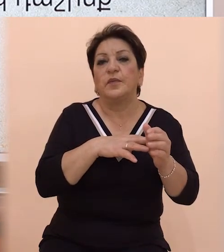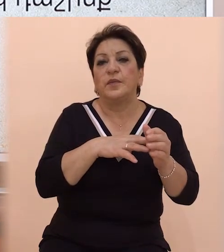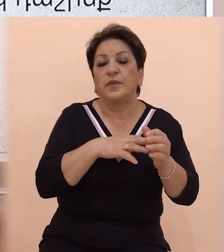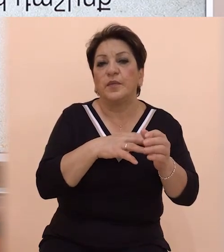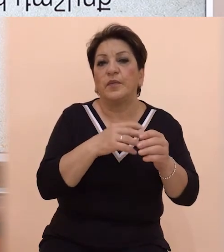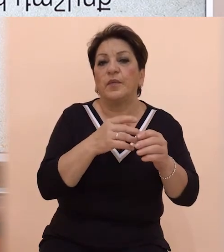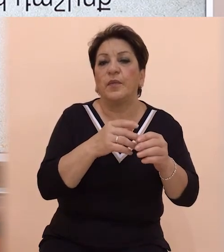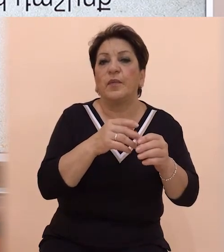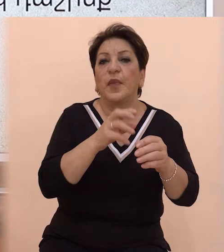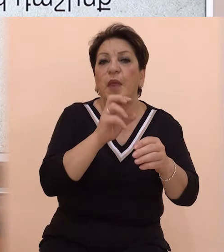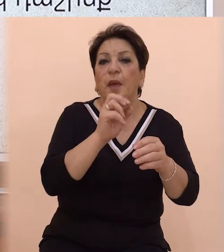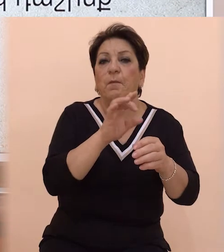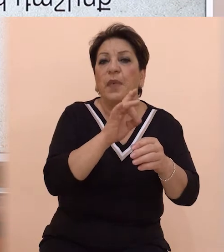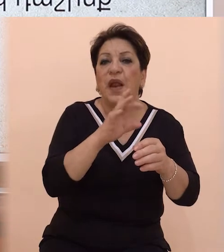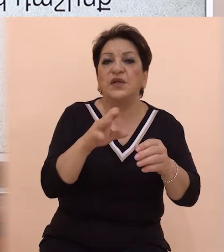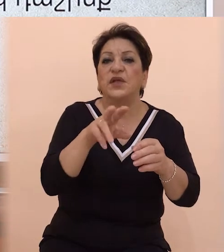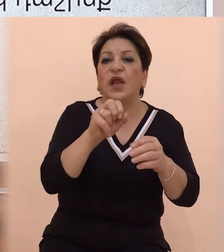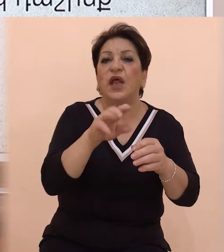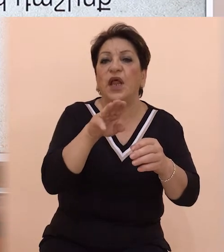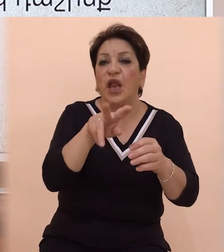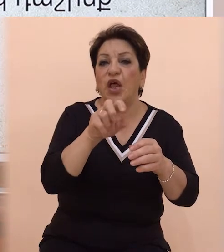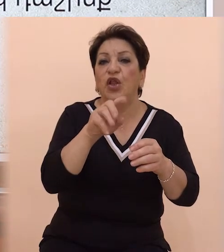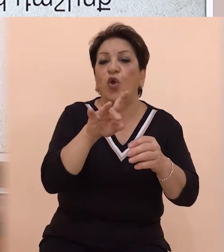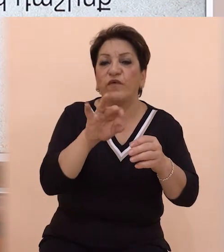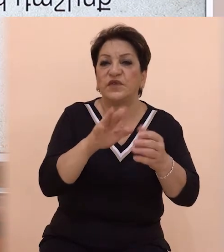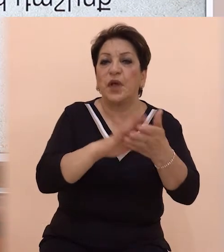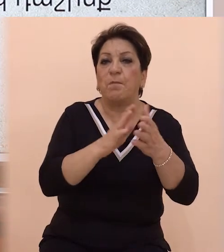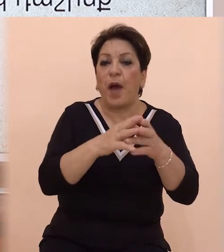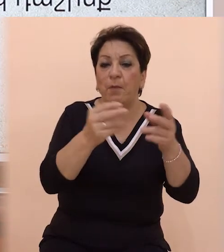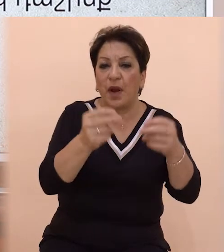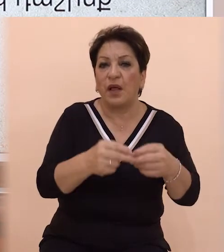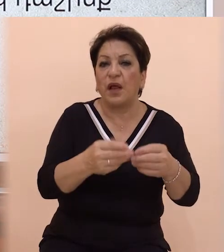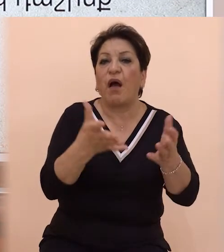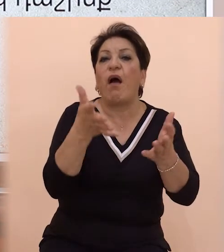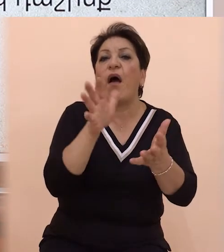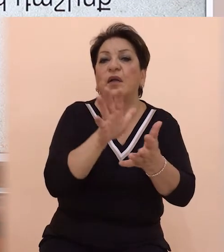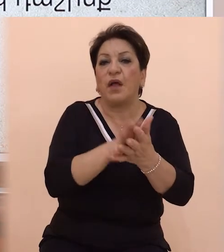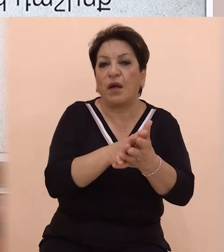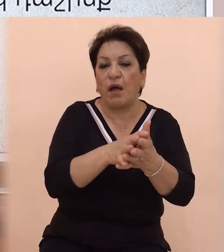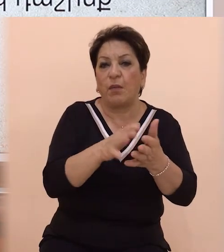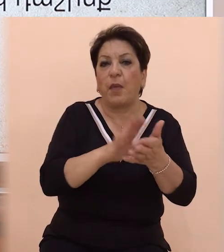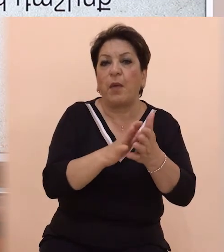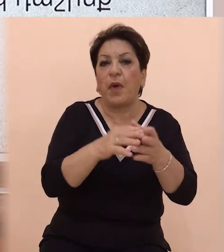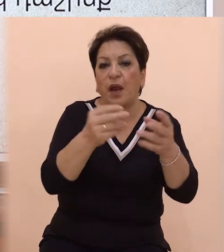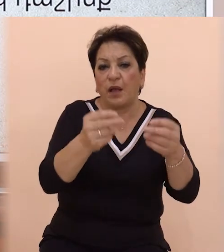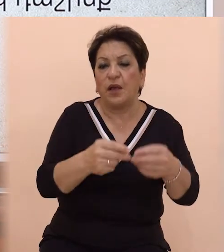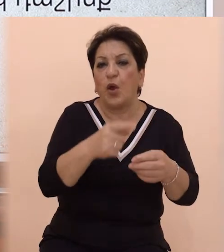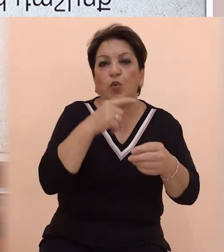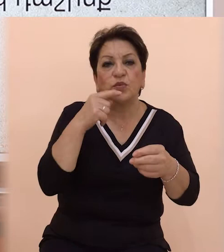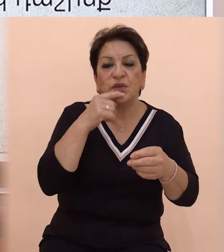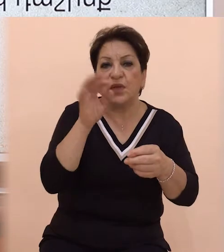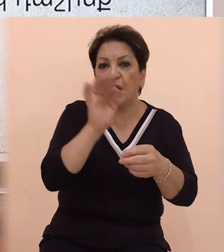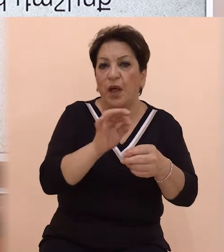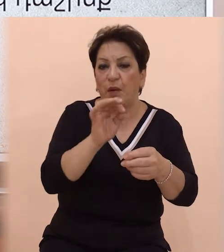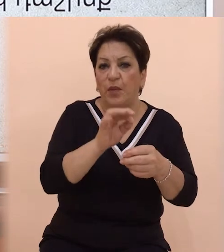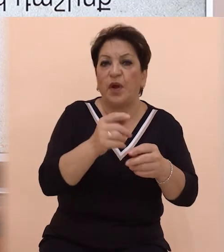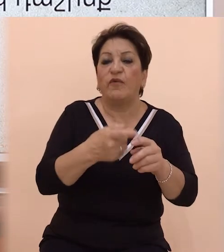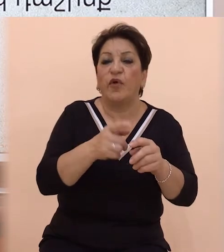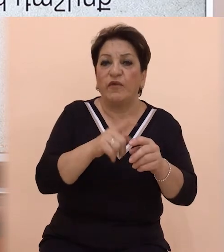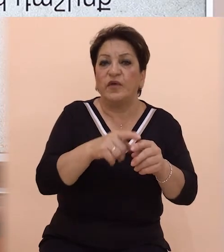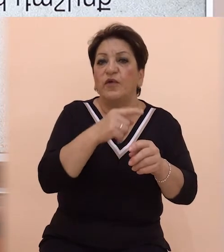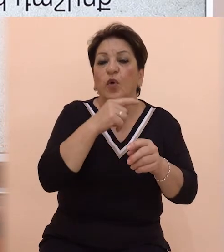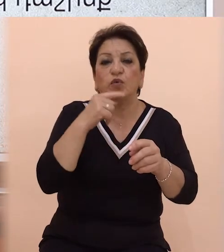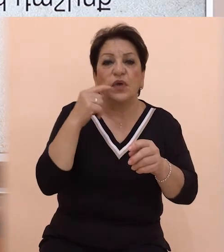Բրես տիտովսկի պայմանագիրը իսկապես խայտարակ պայմանագիր էր Հուսաստանի համար, որով հետև